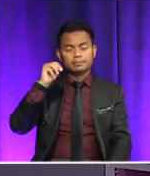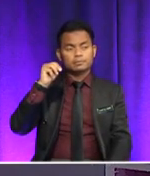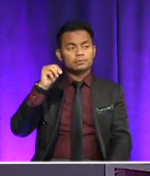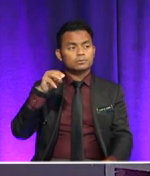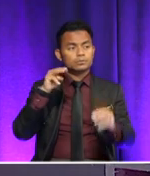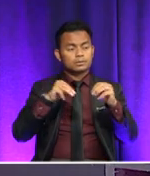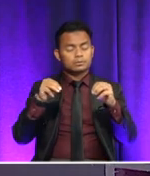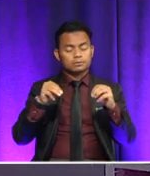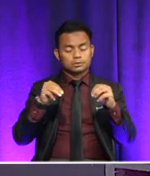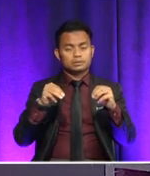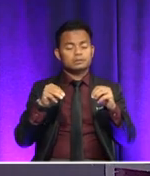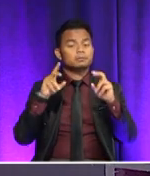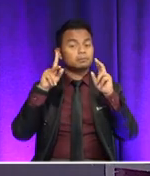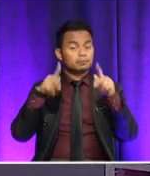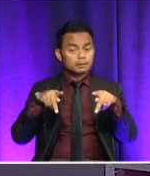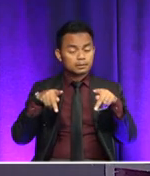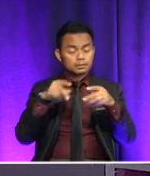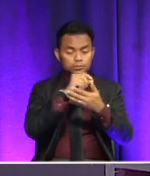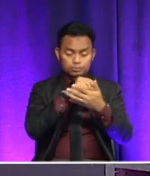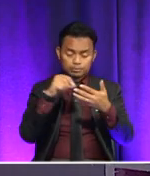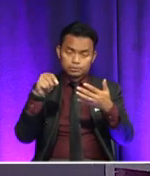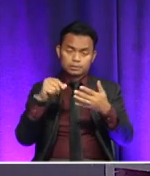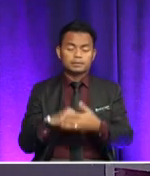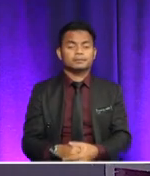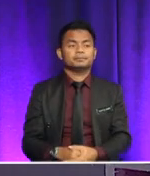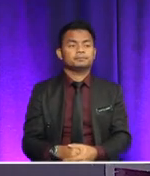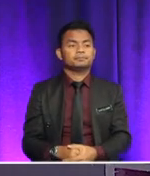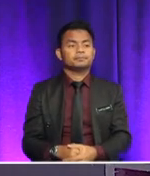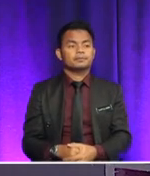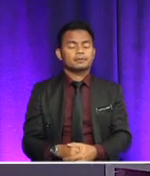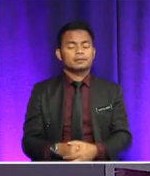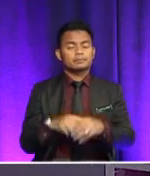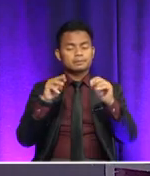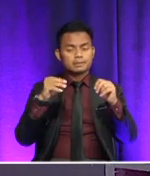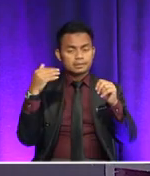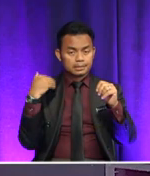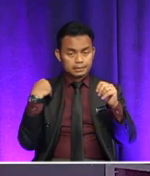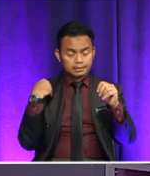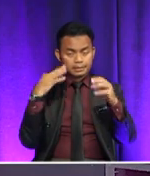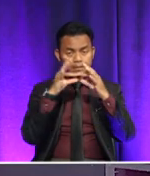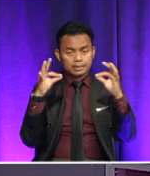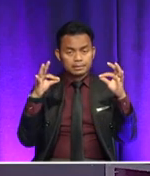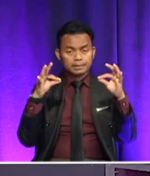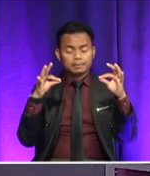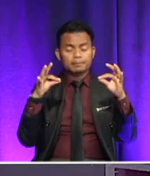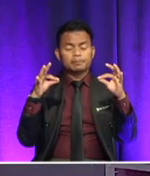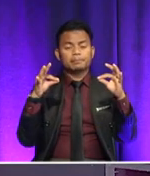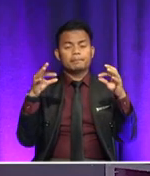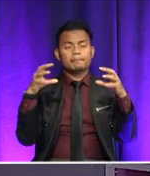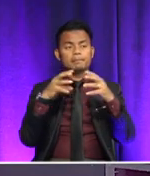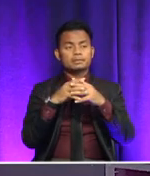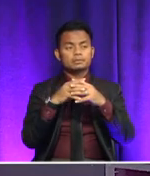ciri karangan Cemerlang ialah pernikahan itu mesti mengandung ayat majmu jadi cik gulinda